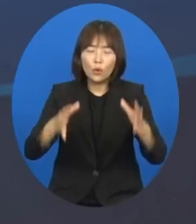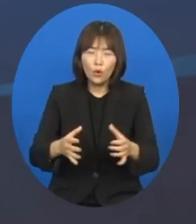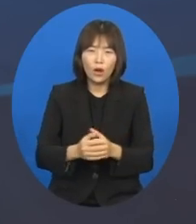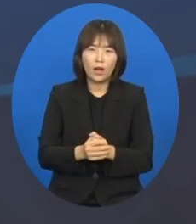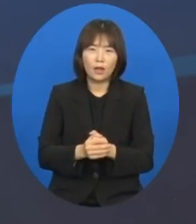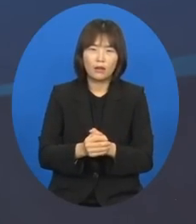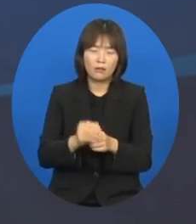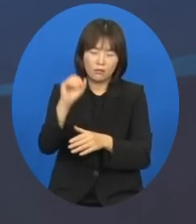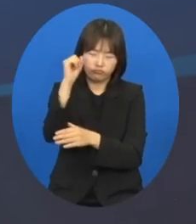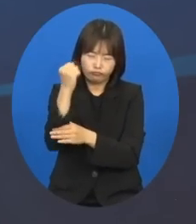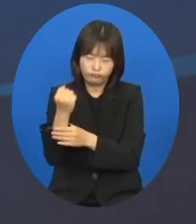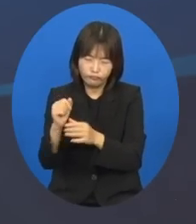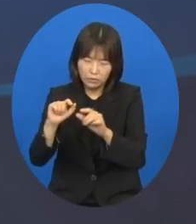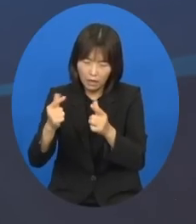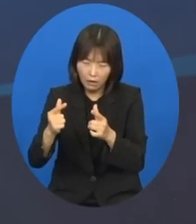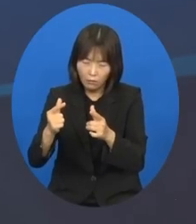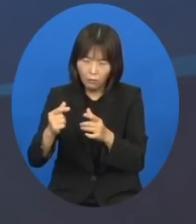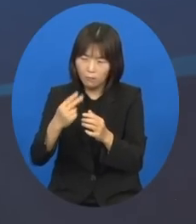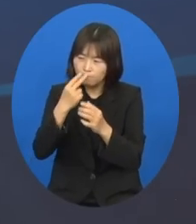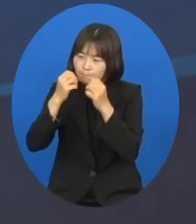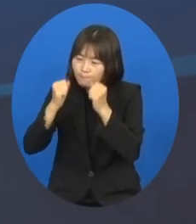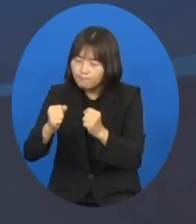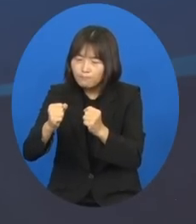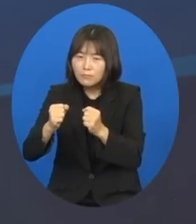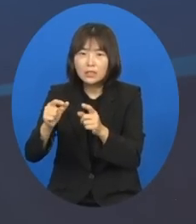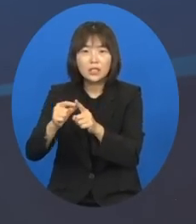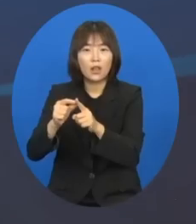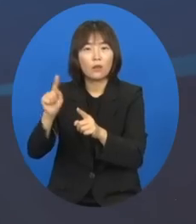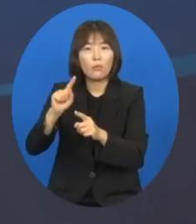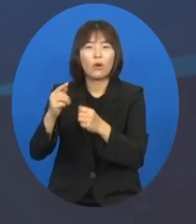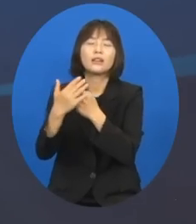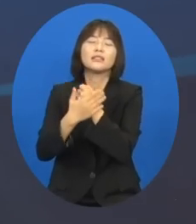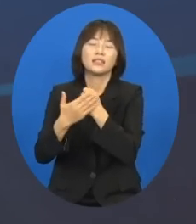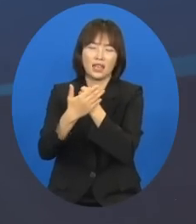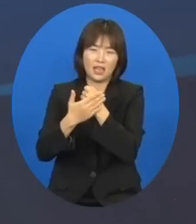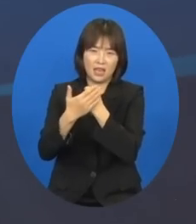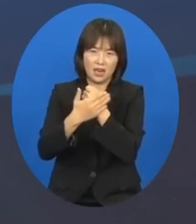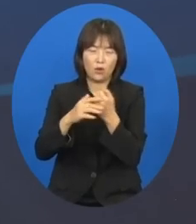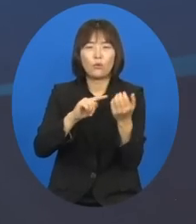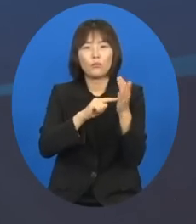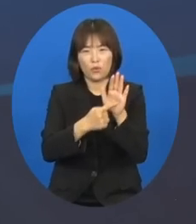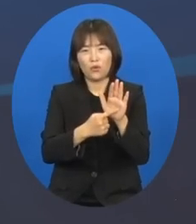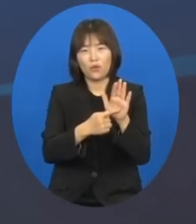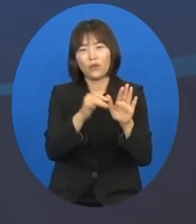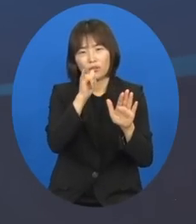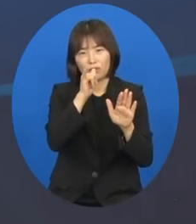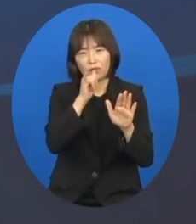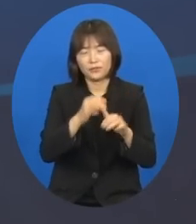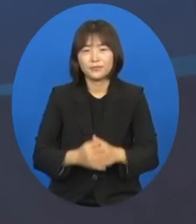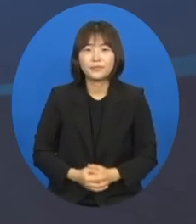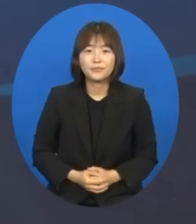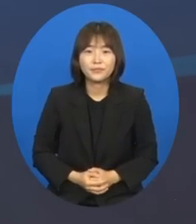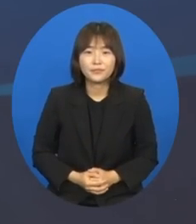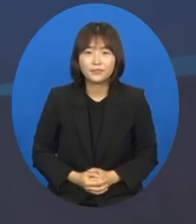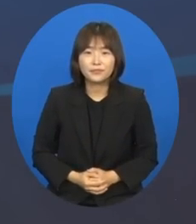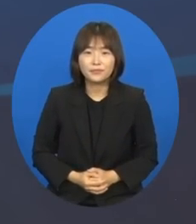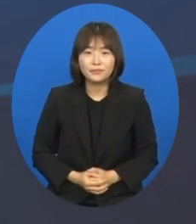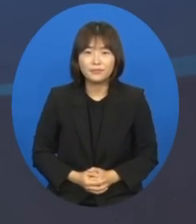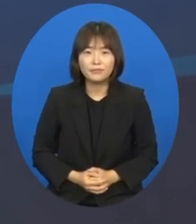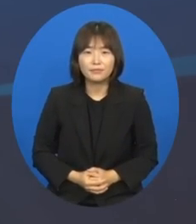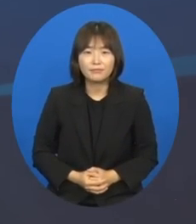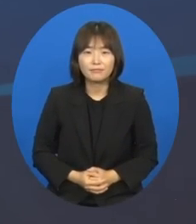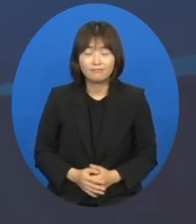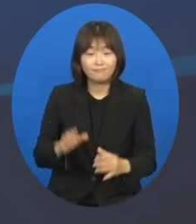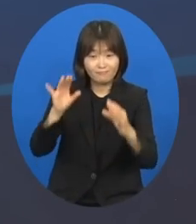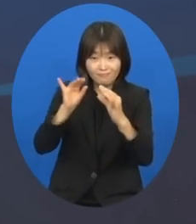않고 남아 있는 단어는 은혜다라고 그가 표현을 한 것 같습니다 그렇지 않은가요